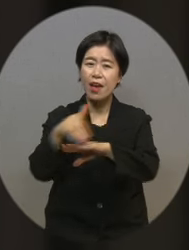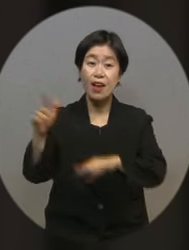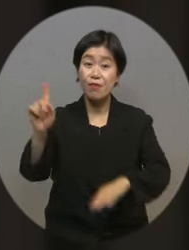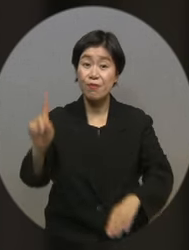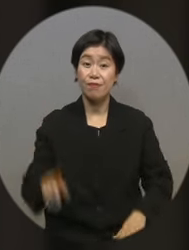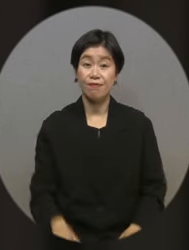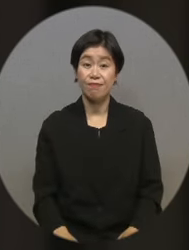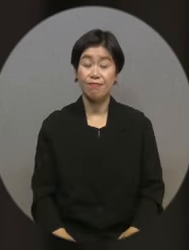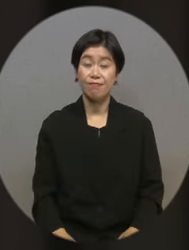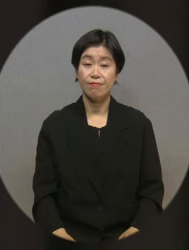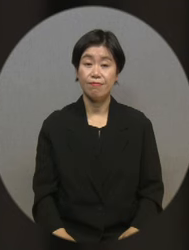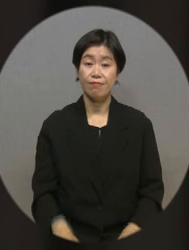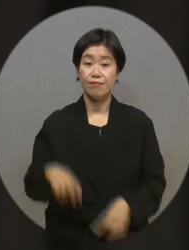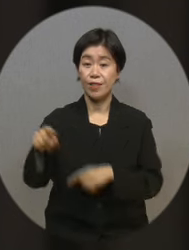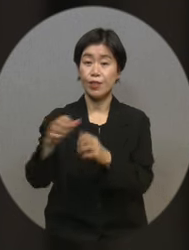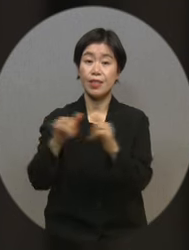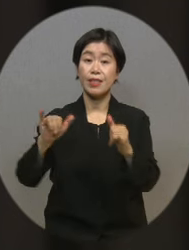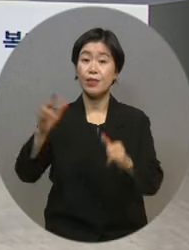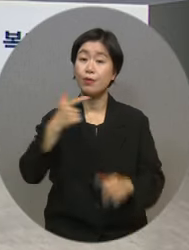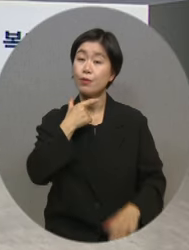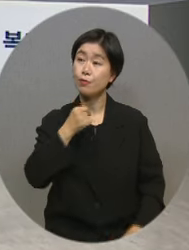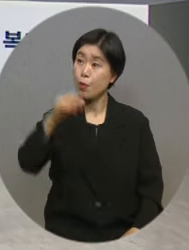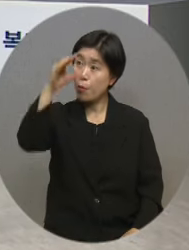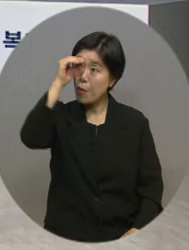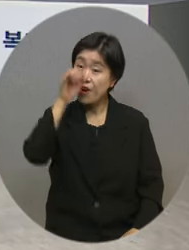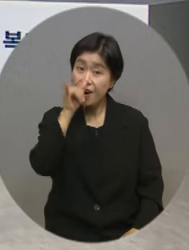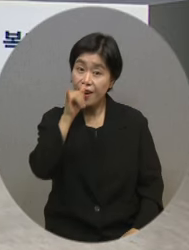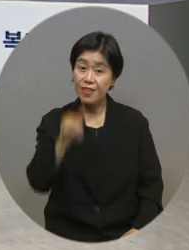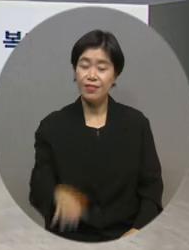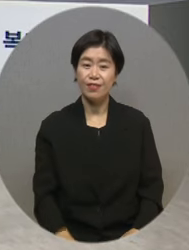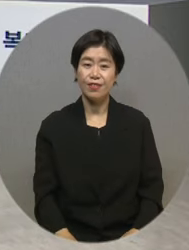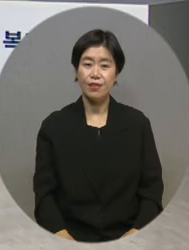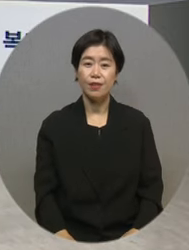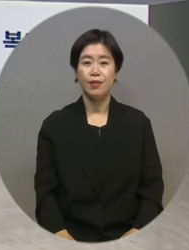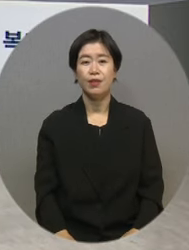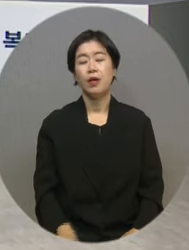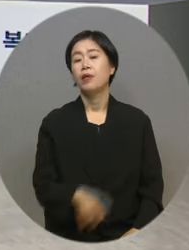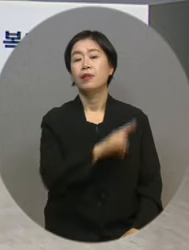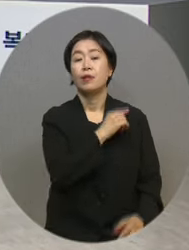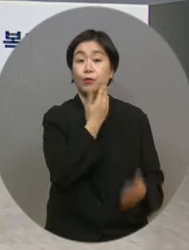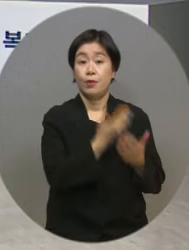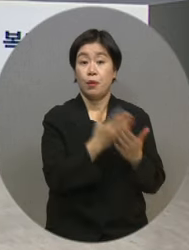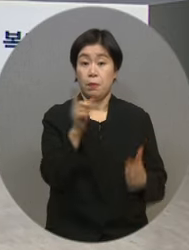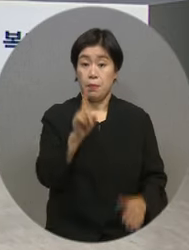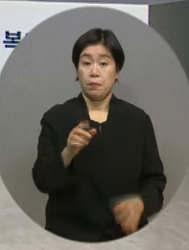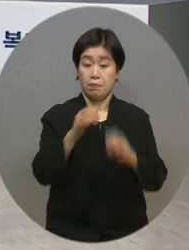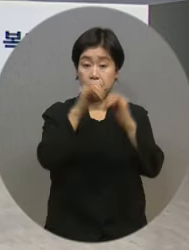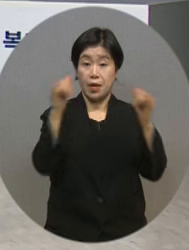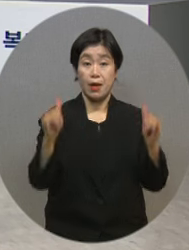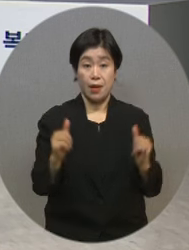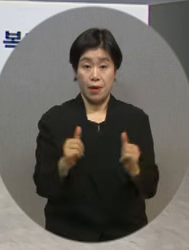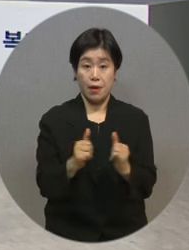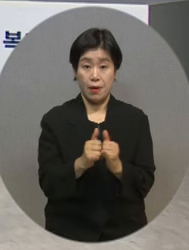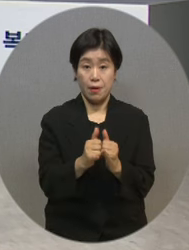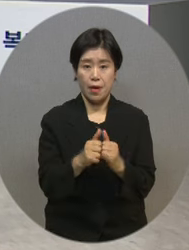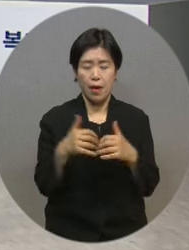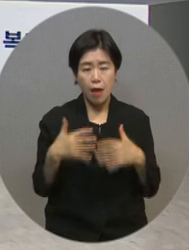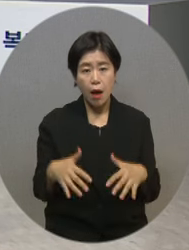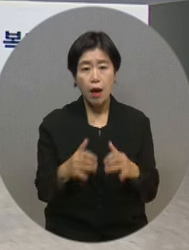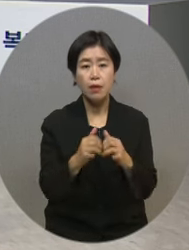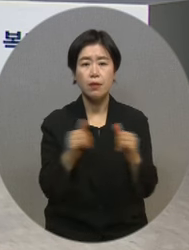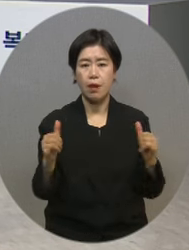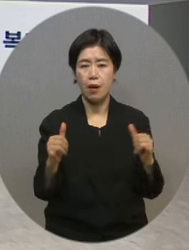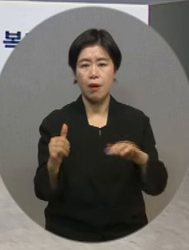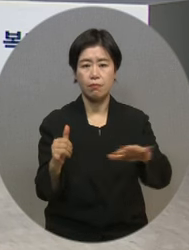싶습니까? 이게 어떤 정치인이 되시겠습니까? 무엇보다도 이제 우리 사회의 사회적 약자들은 이제